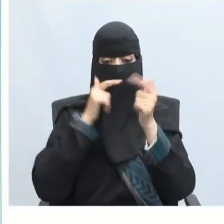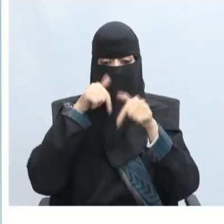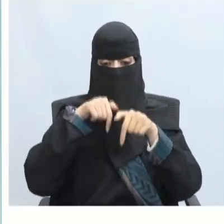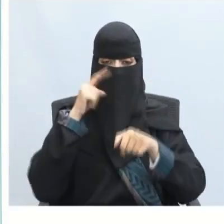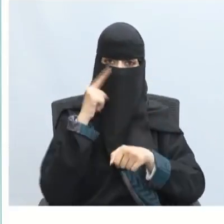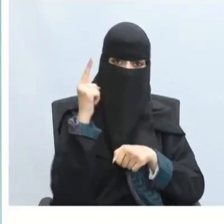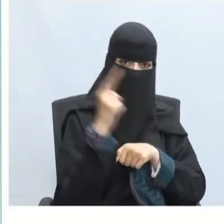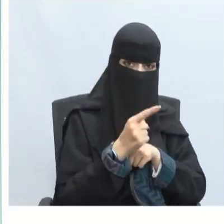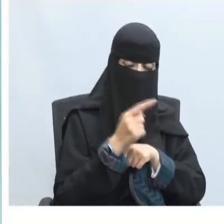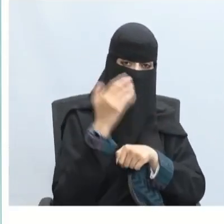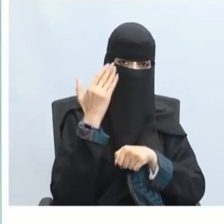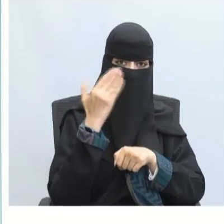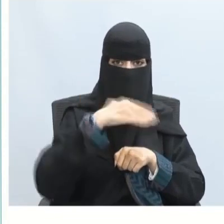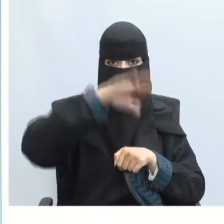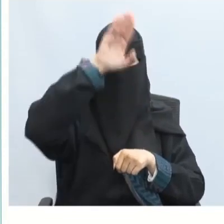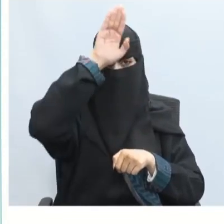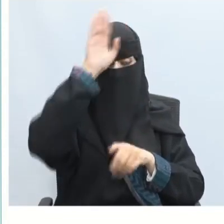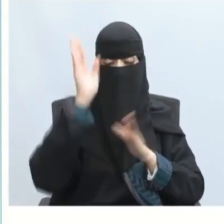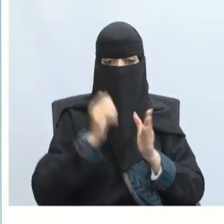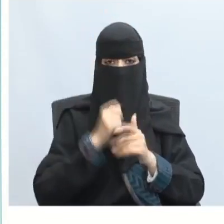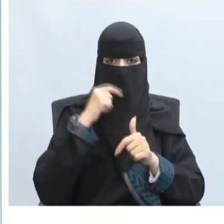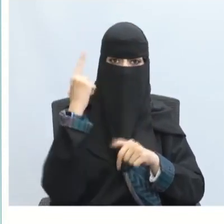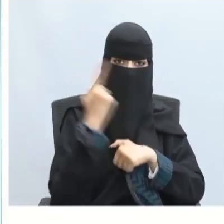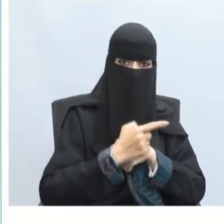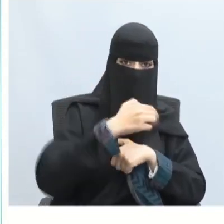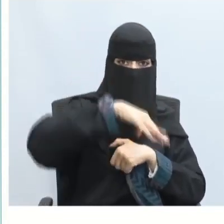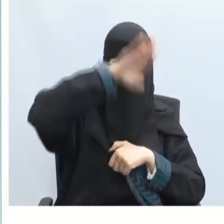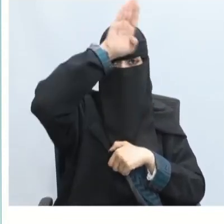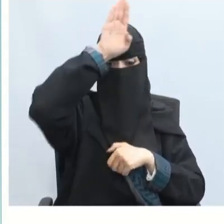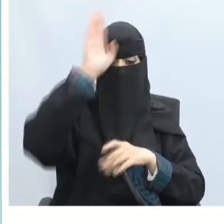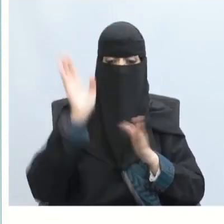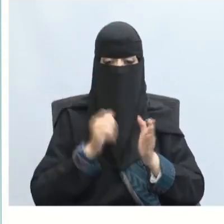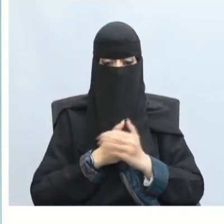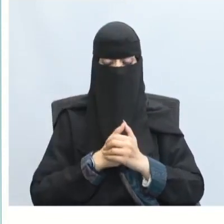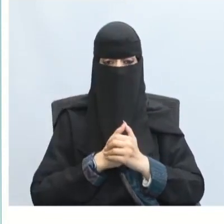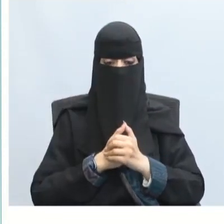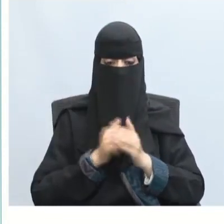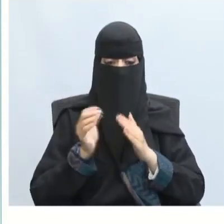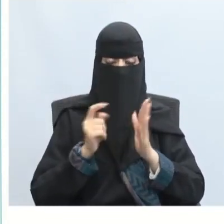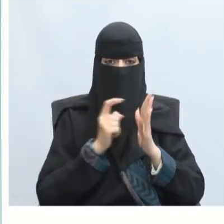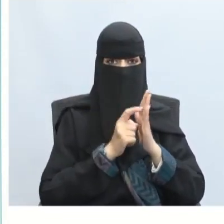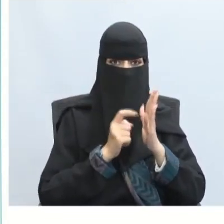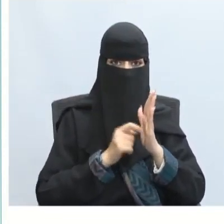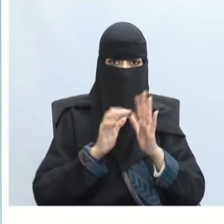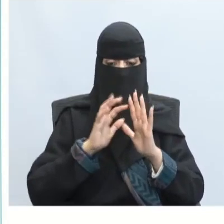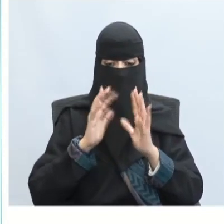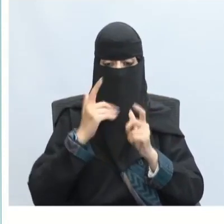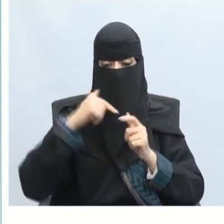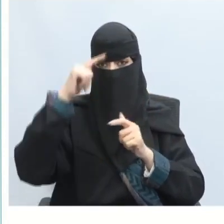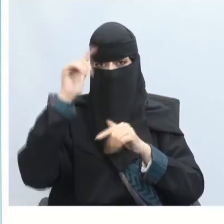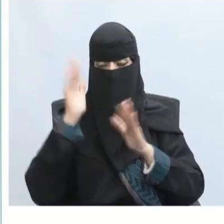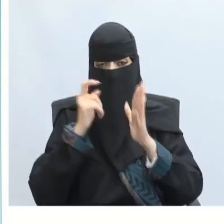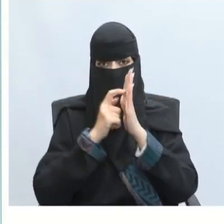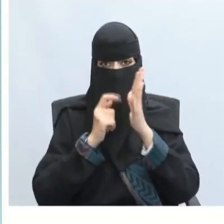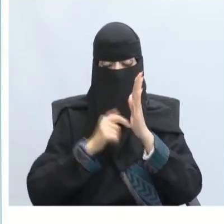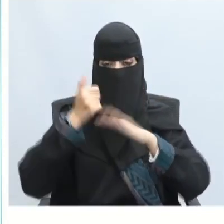بامر ملكي الانظمه الاساسيه تصدر بامر ملكي ومن الانظمه